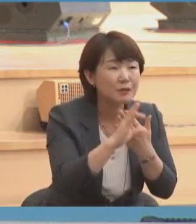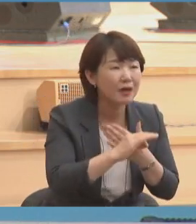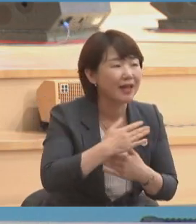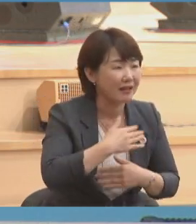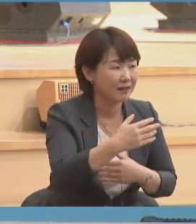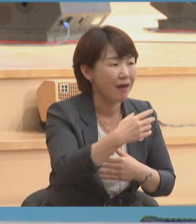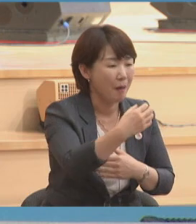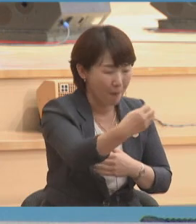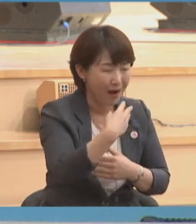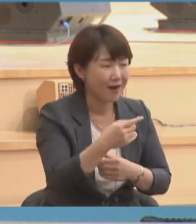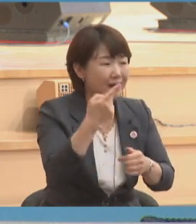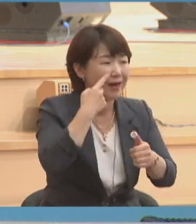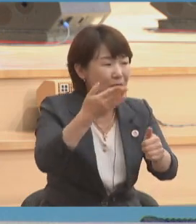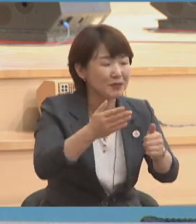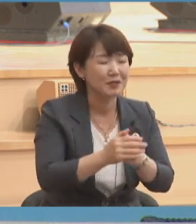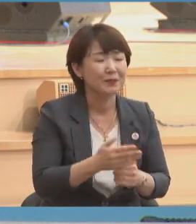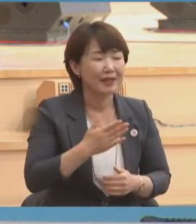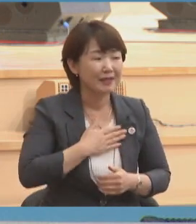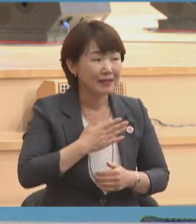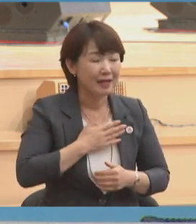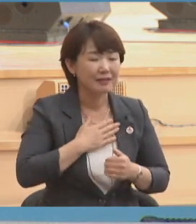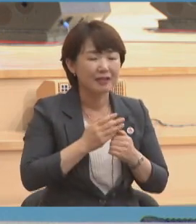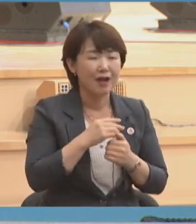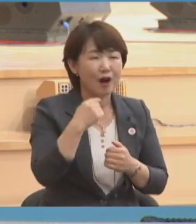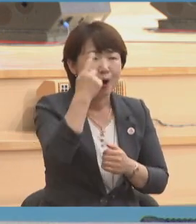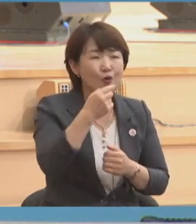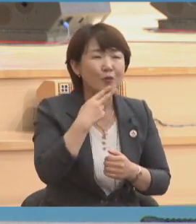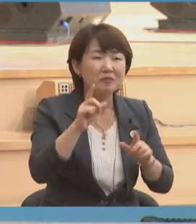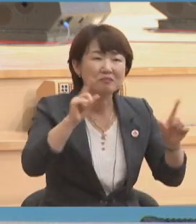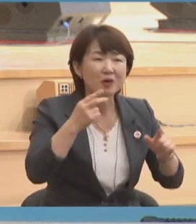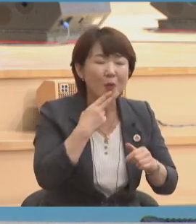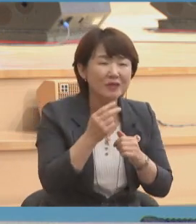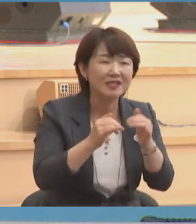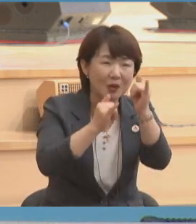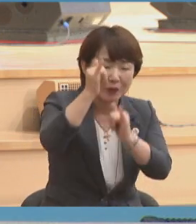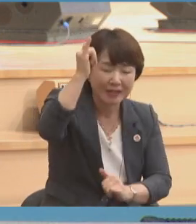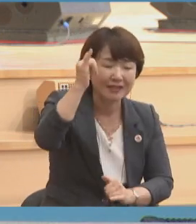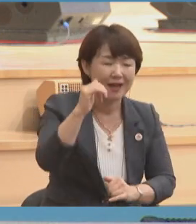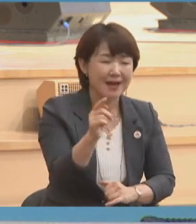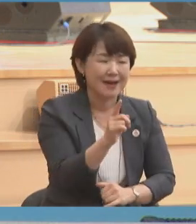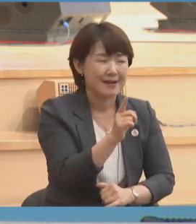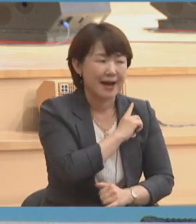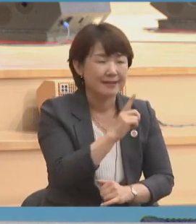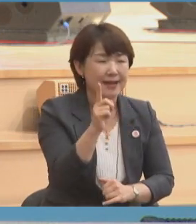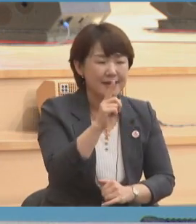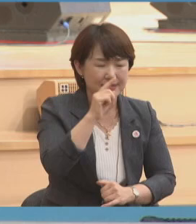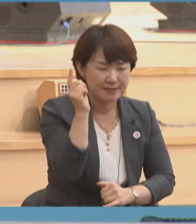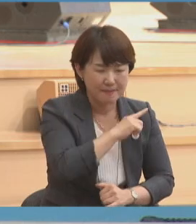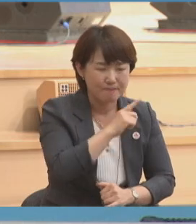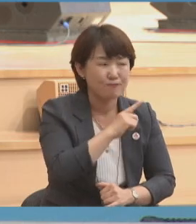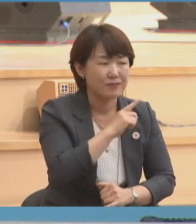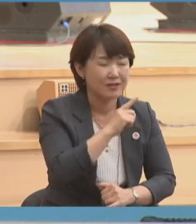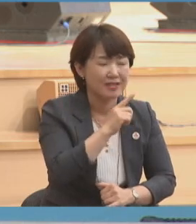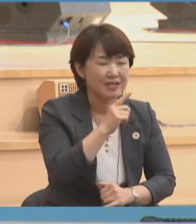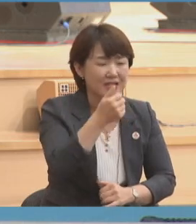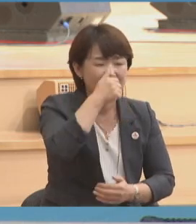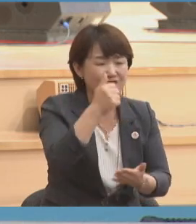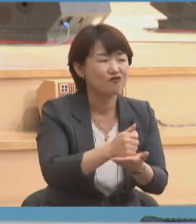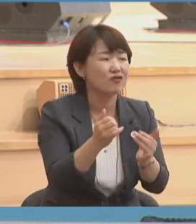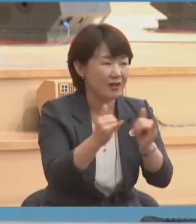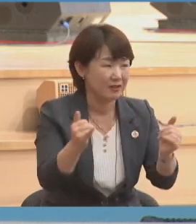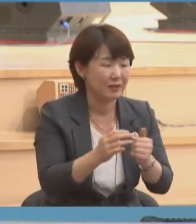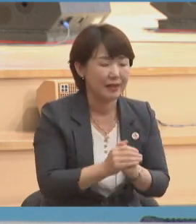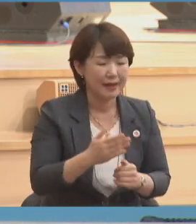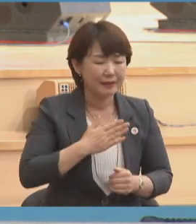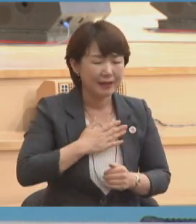시비를 걸어주십시오. 나는 얼굴 없는 역사상 최대의 흉악범입니다.